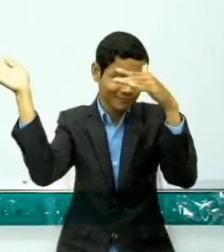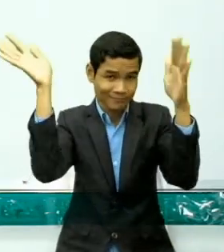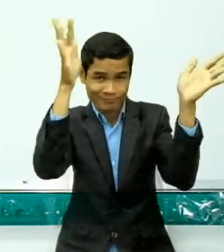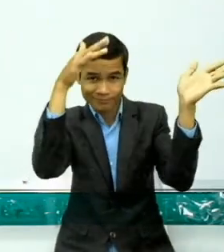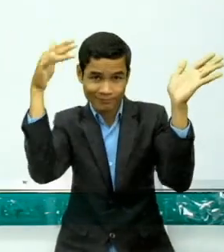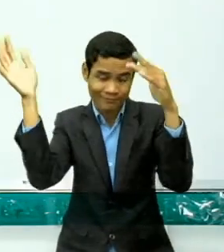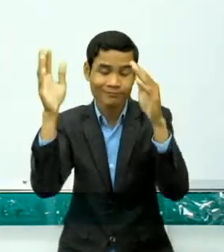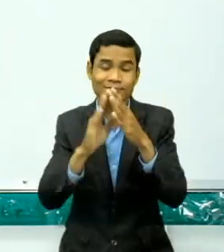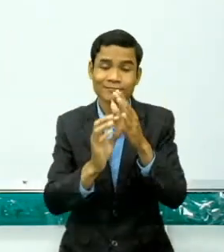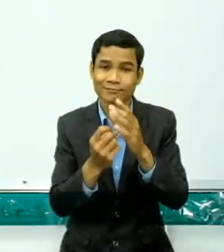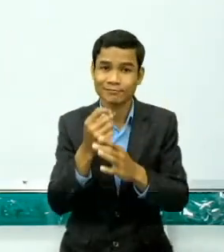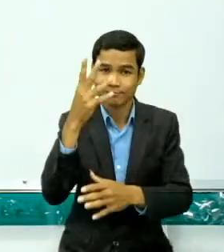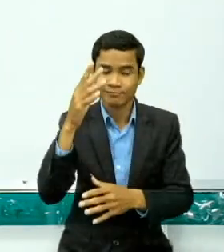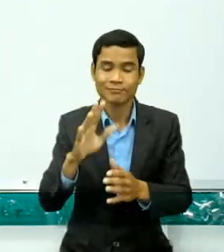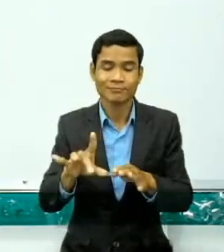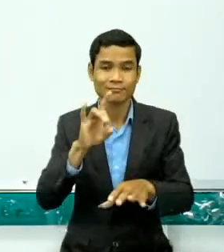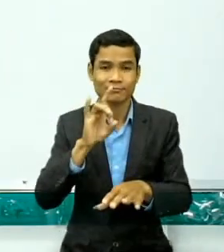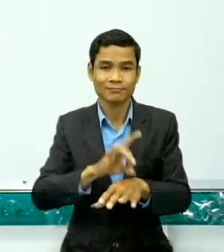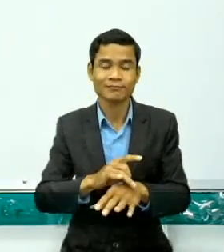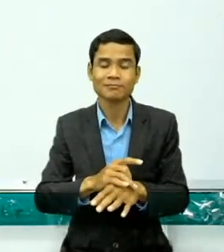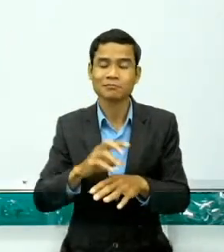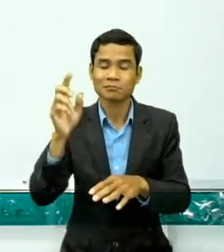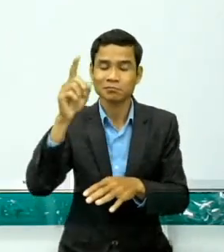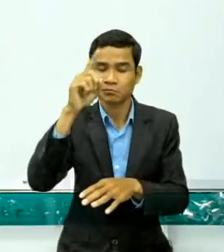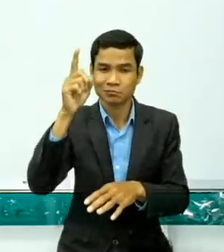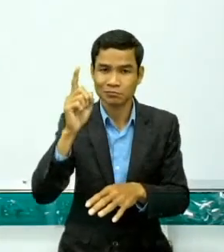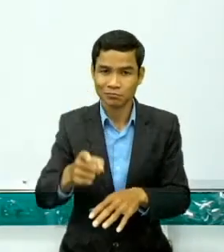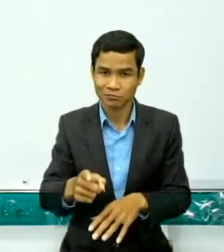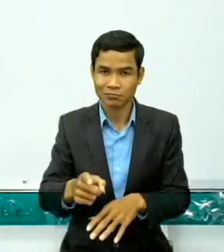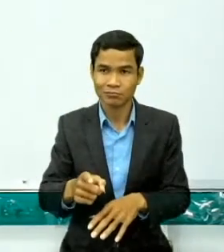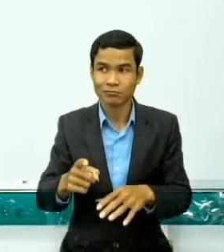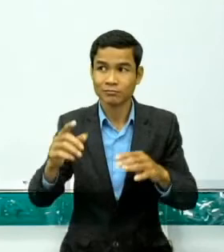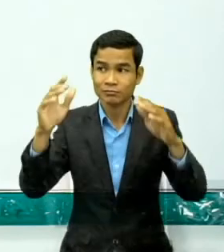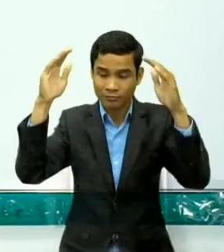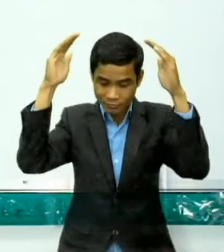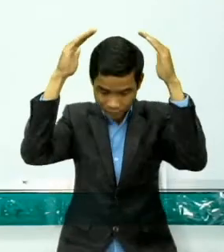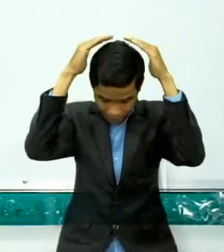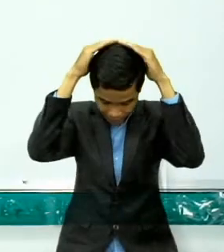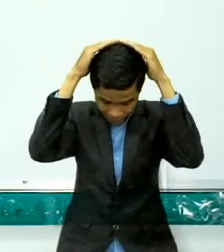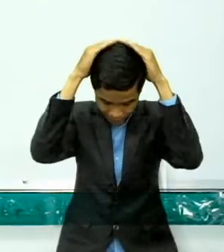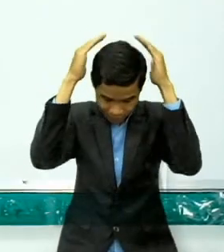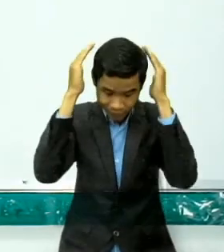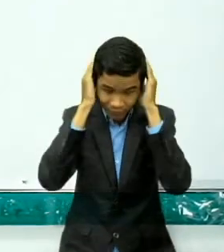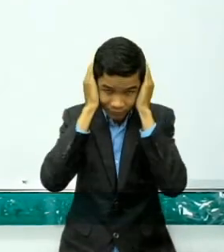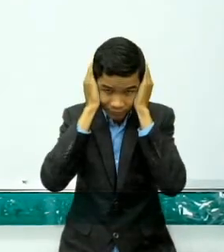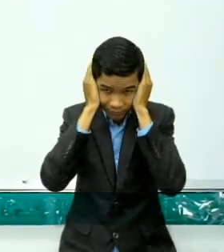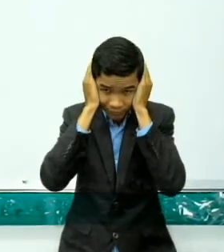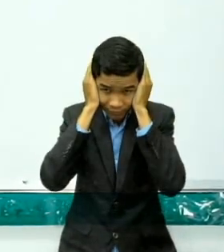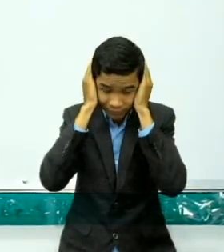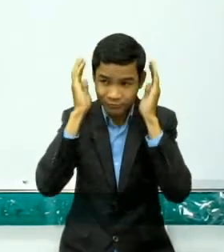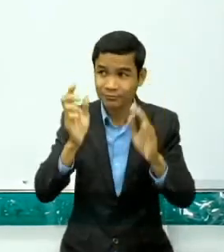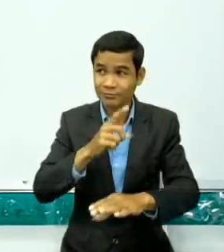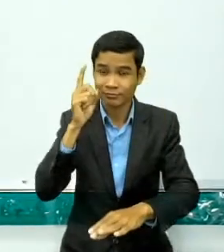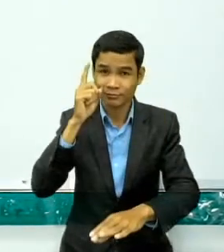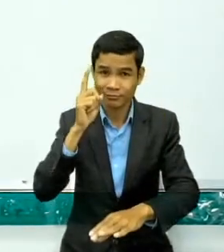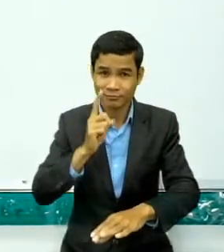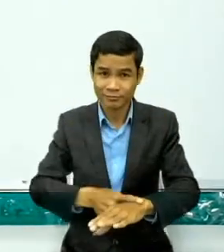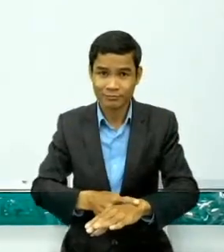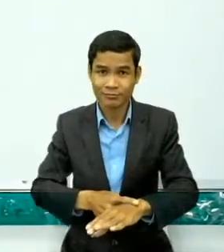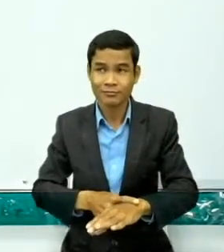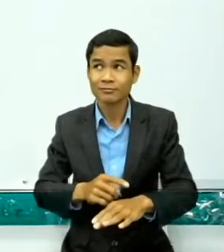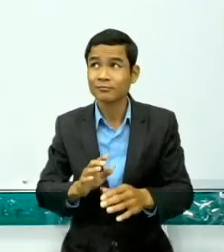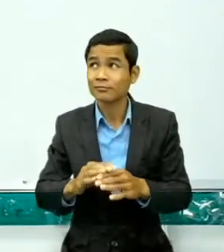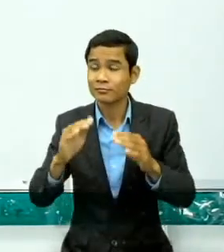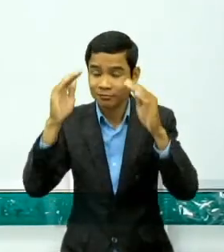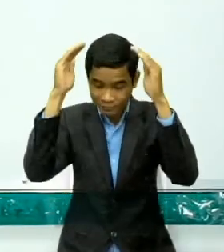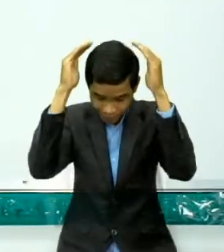ល់ណាពេលដែលអ្នកគ្រូថាផ្កកូនយកដៃចាខ្ទប់ត្រចៀករន្ទះកូនលើកដៃចា